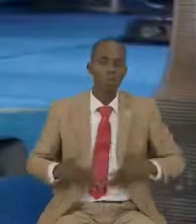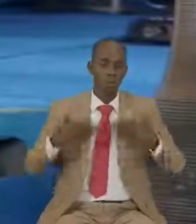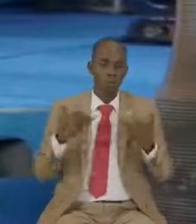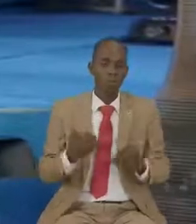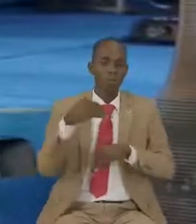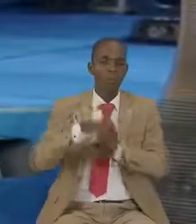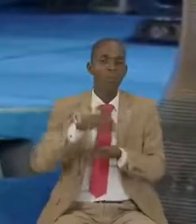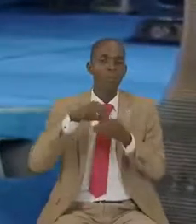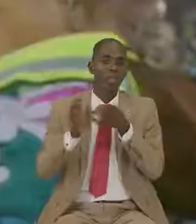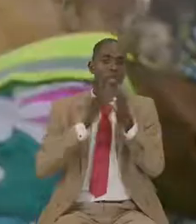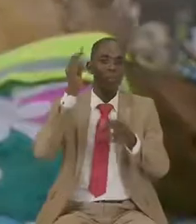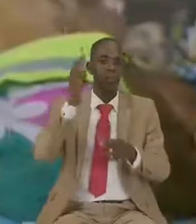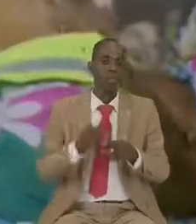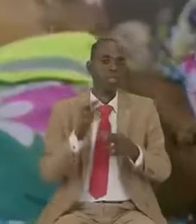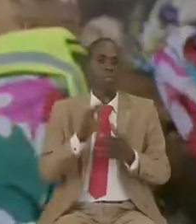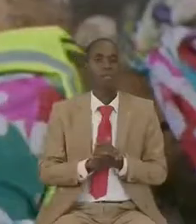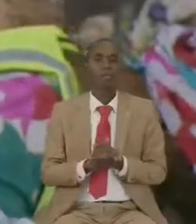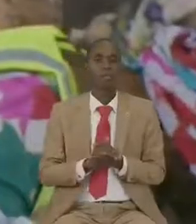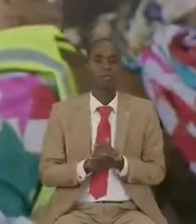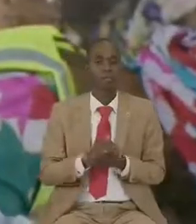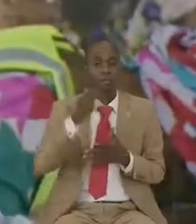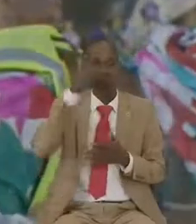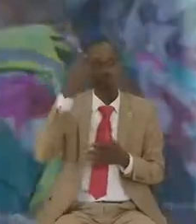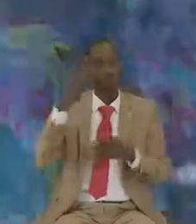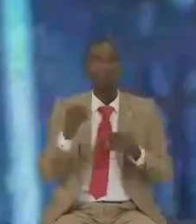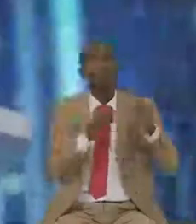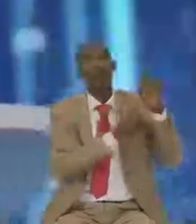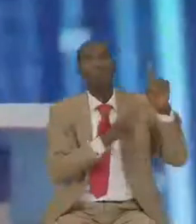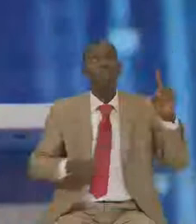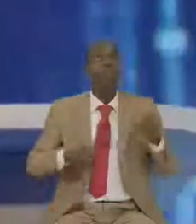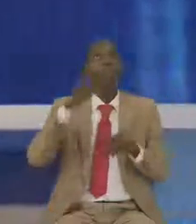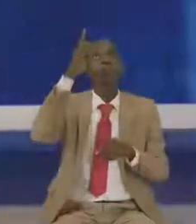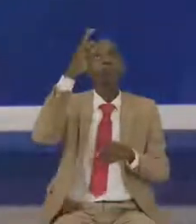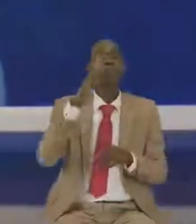avec de puissants miracles sur ta vie ce soir au nom de Jésus-Christ.